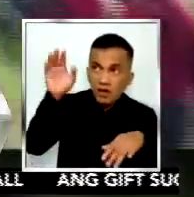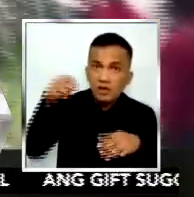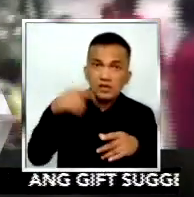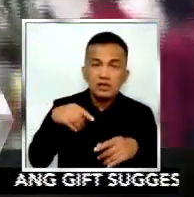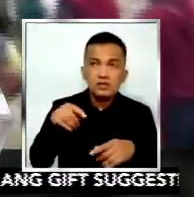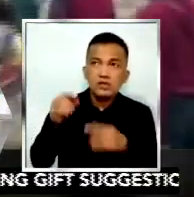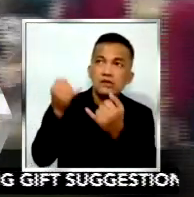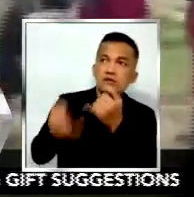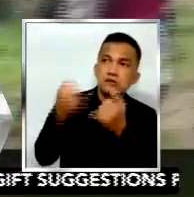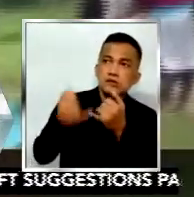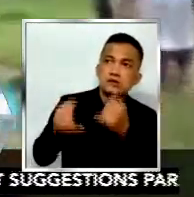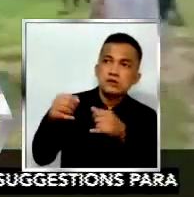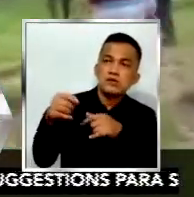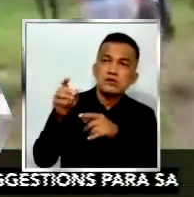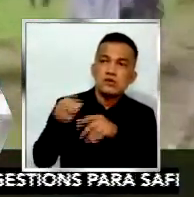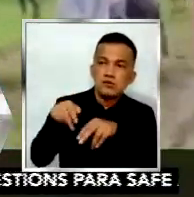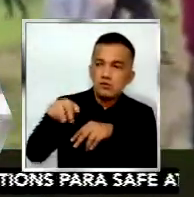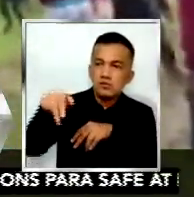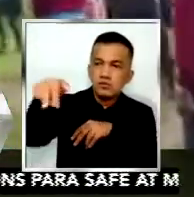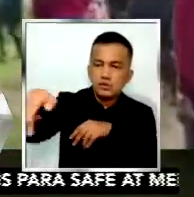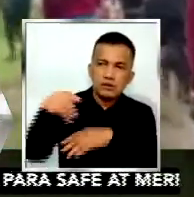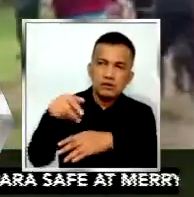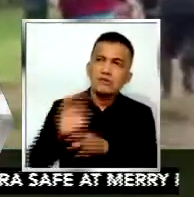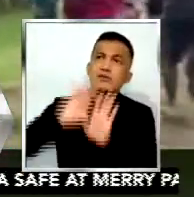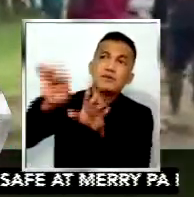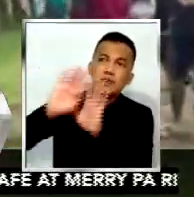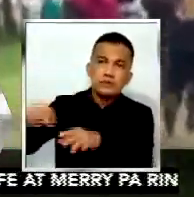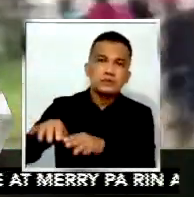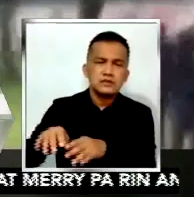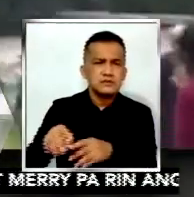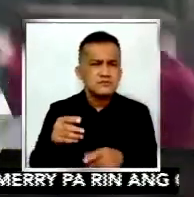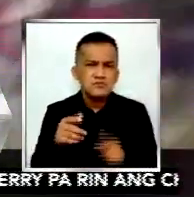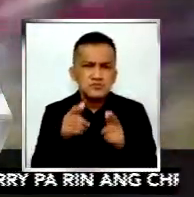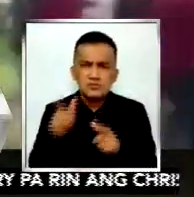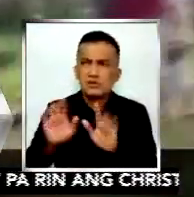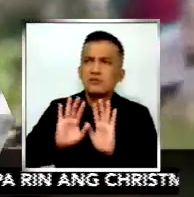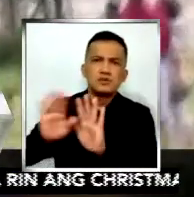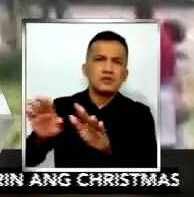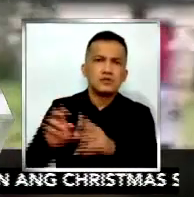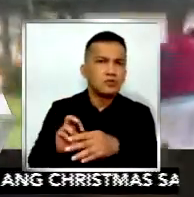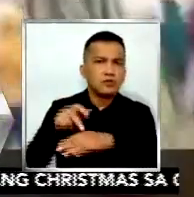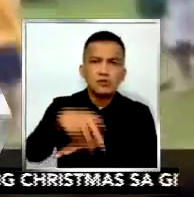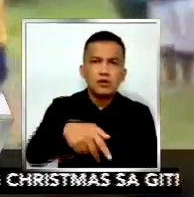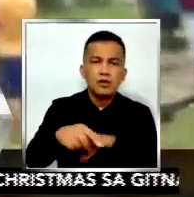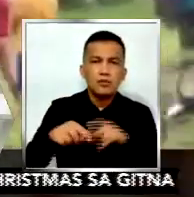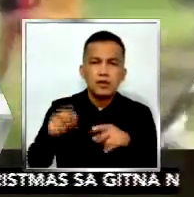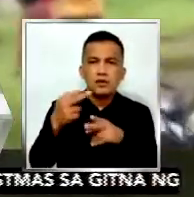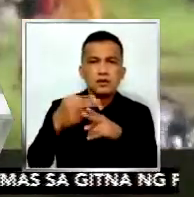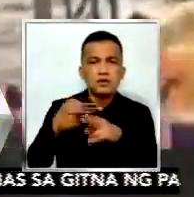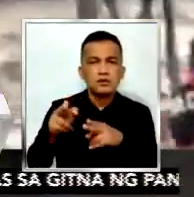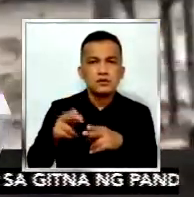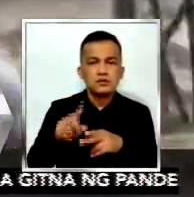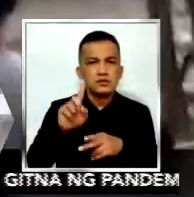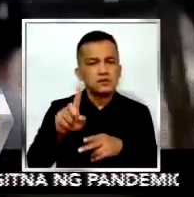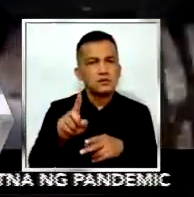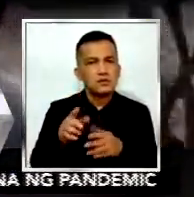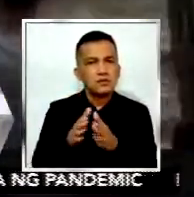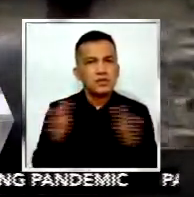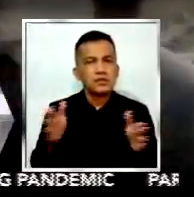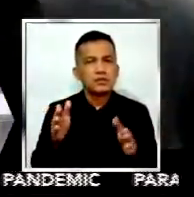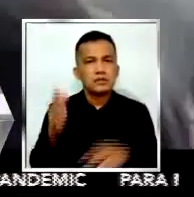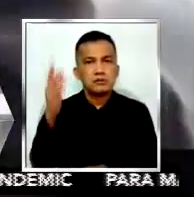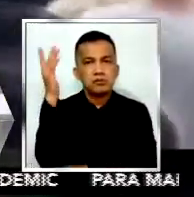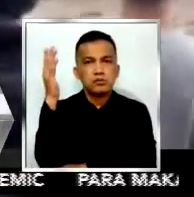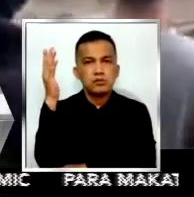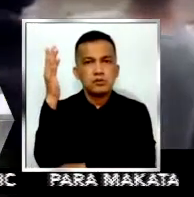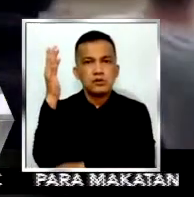footbridge. Tila pinababalik at pinipigilan silang tumawid. Pero maya-maya, isang malaking puno ang sumama sa